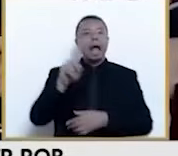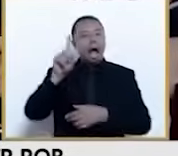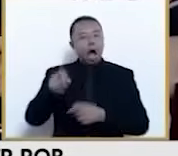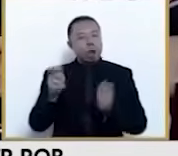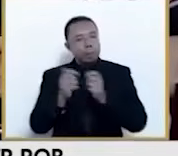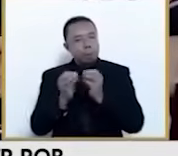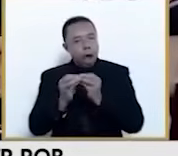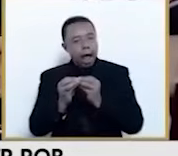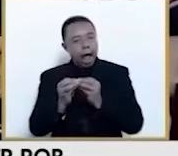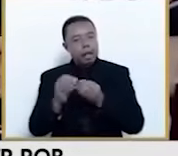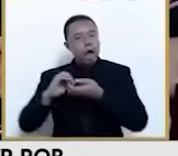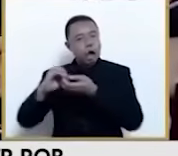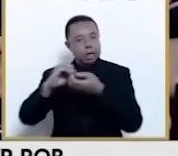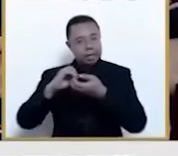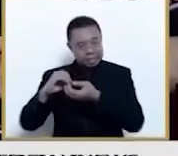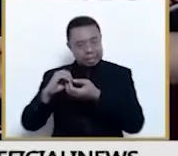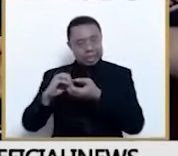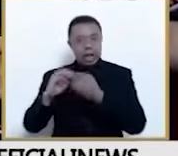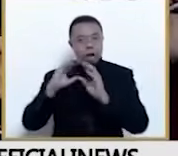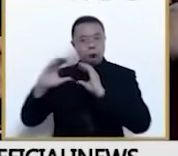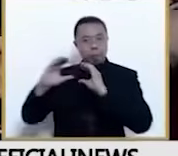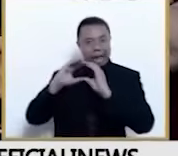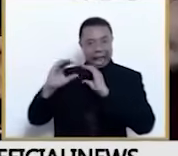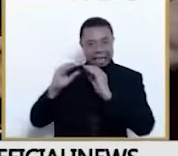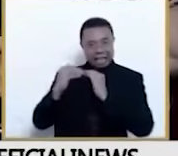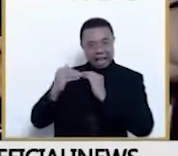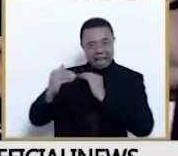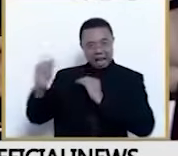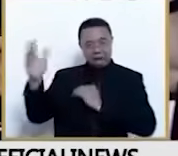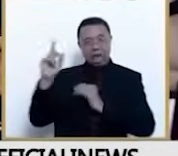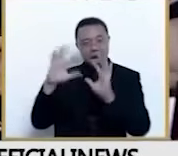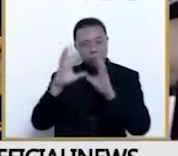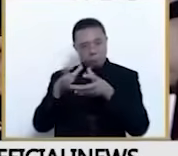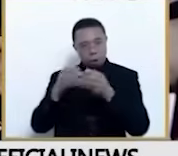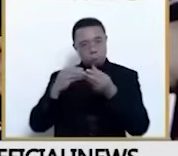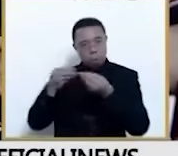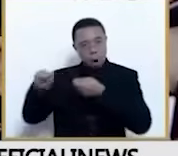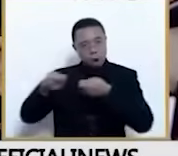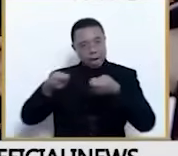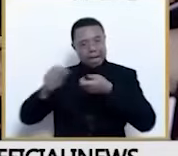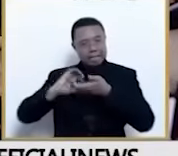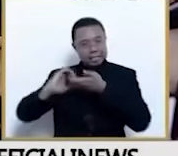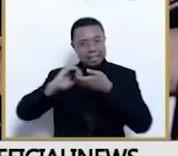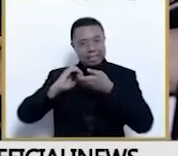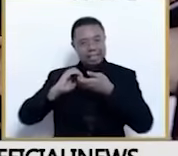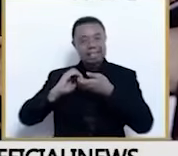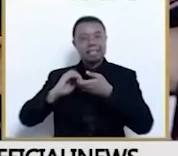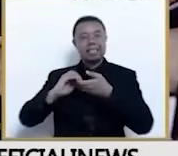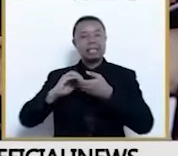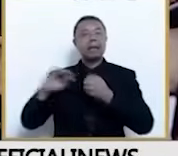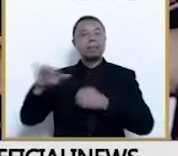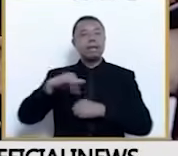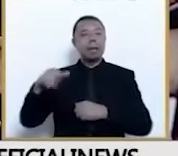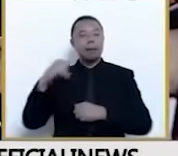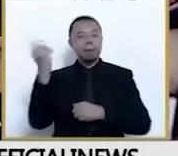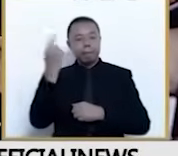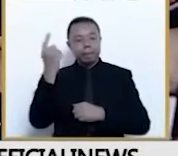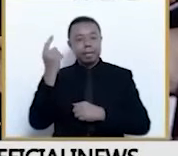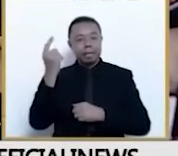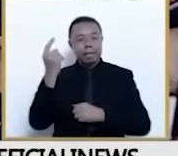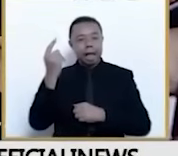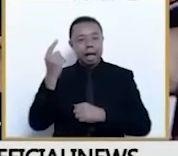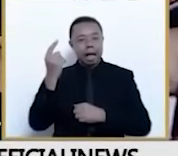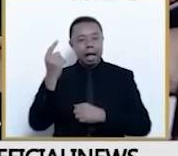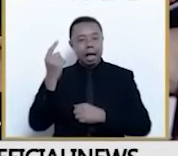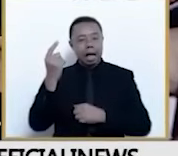melakukan koordinasi dan komunikasi aktif ya. Ada forum koordinasi dengan Pemprov daerah di